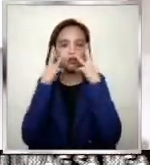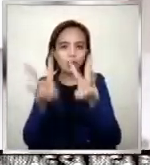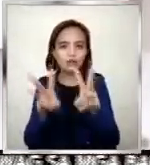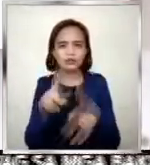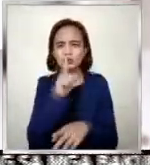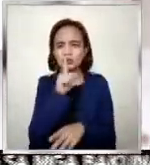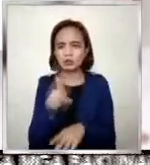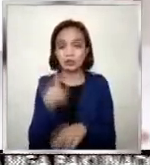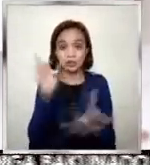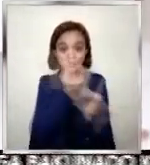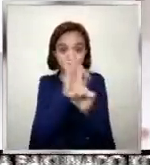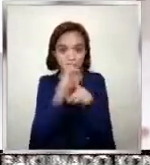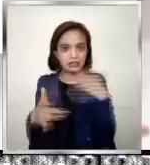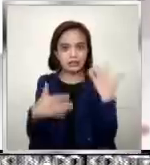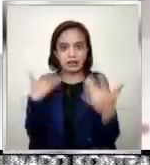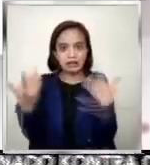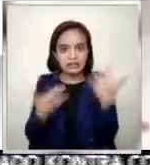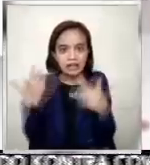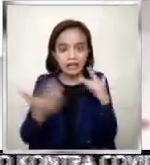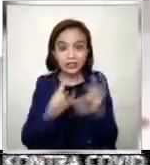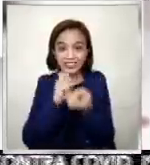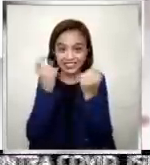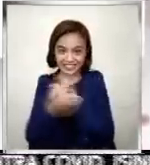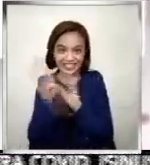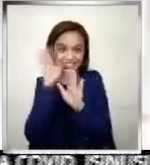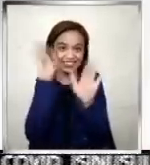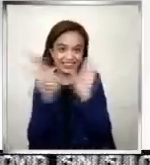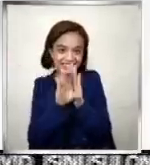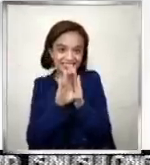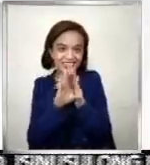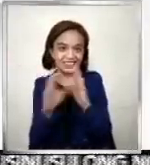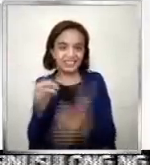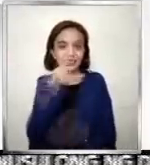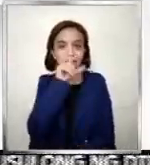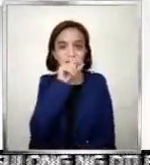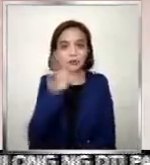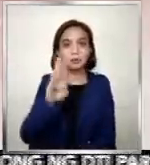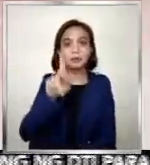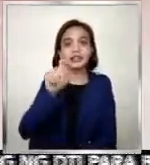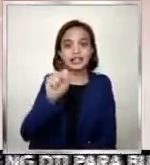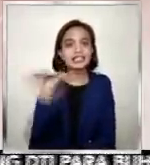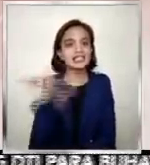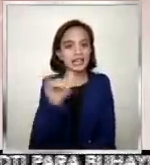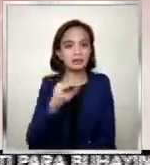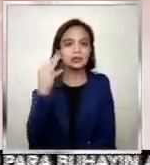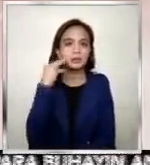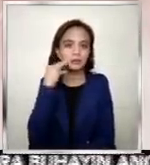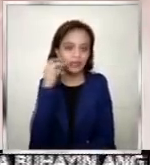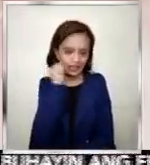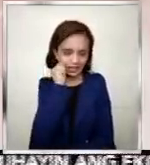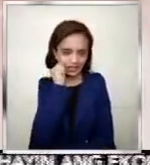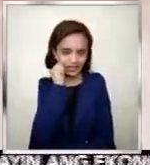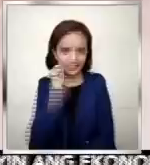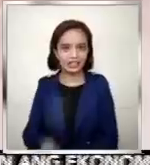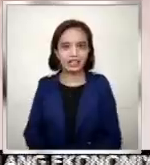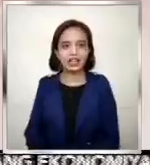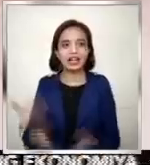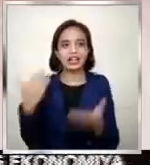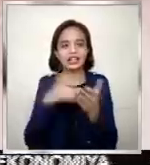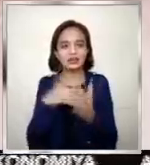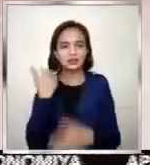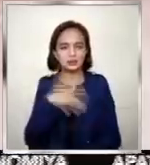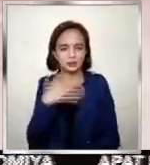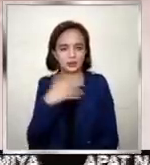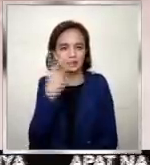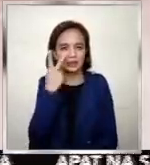na magpalit ng profile picture at header sa Twitter ang BTS, pati si Megan. Pink all over na ang mga ito, na match din